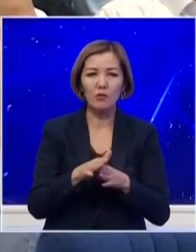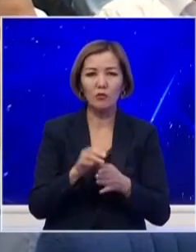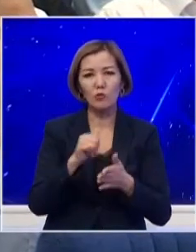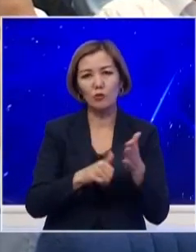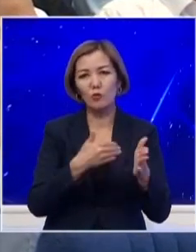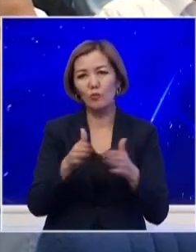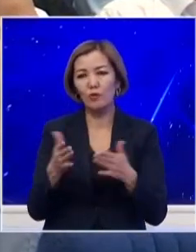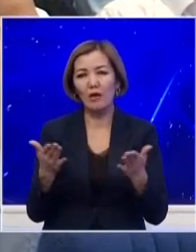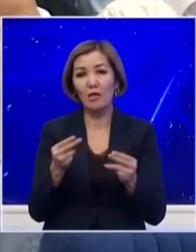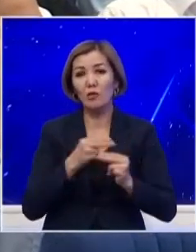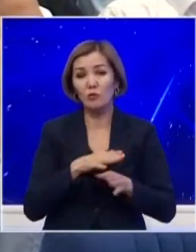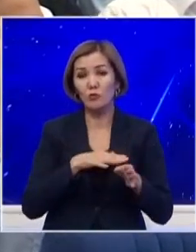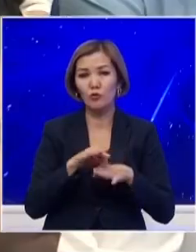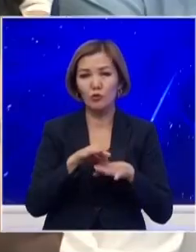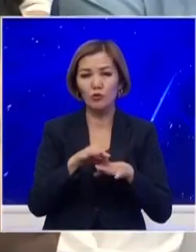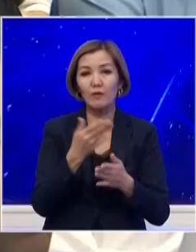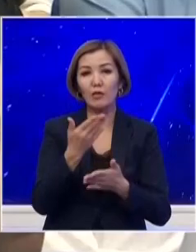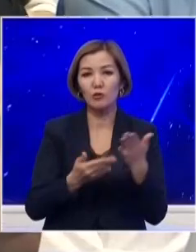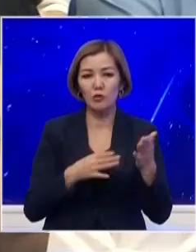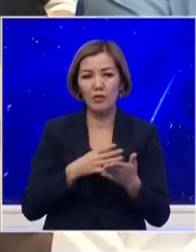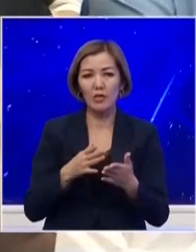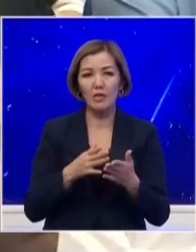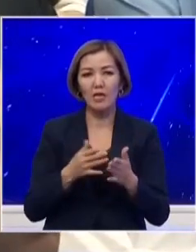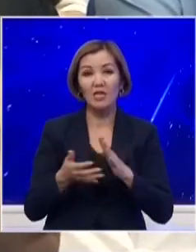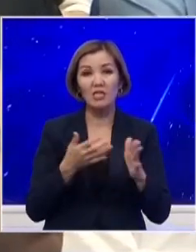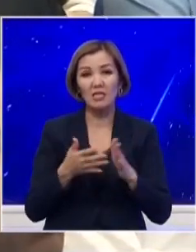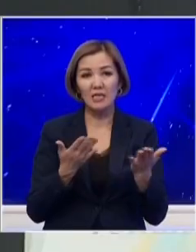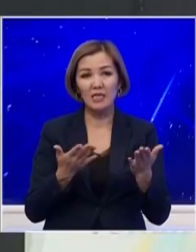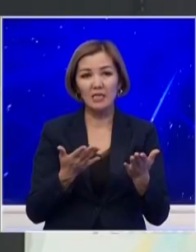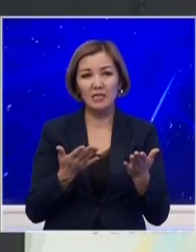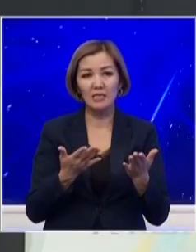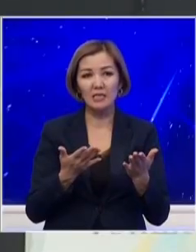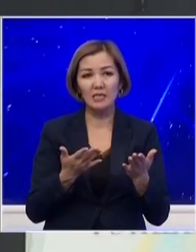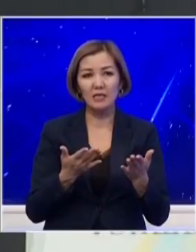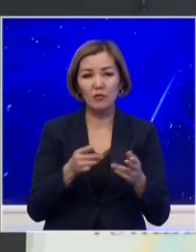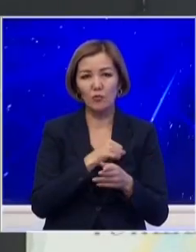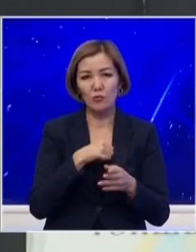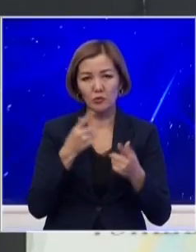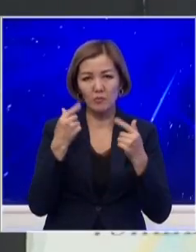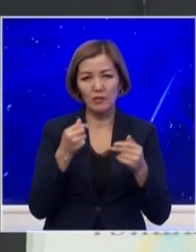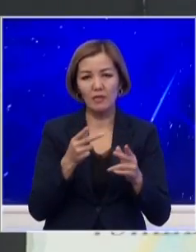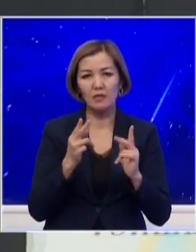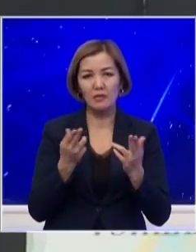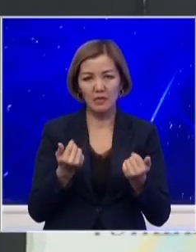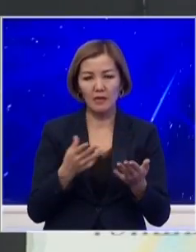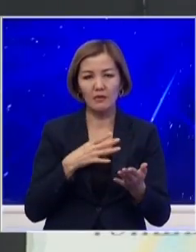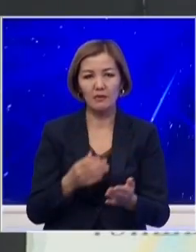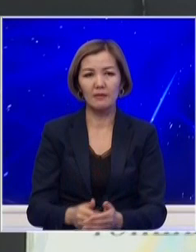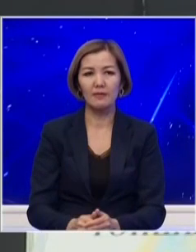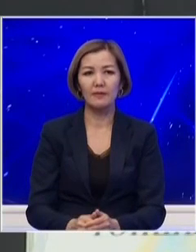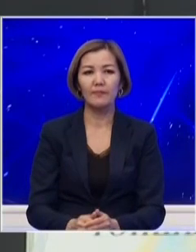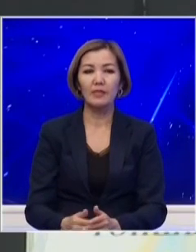үшін қандай жұмыс жүргізіп жатқанын сұрадық. Жеткілікті емес екенін өзі де мойындап отыр. Жеткілікті емес, жаңа айтып